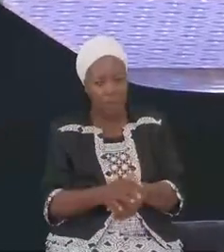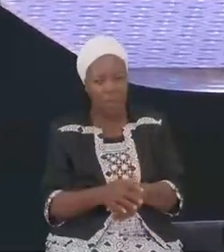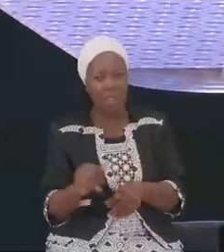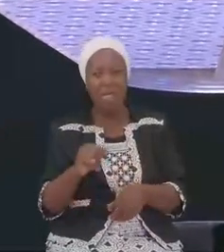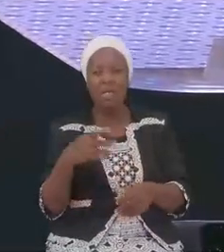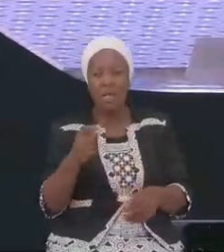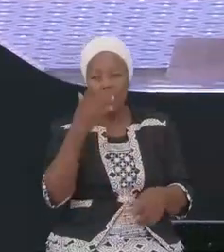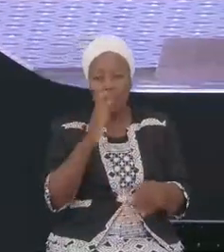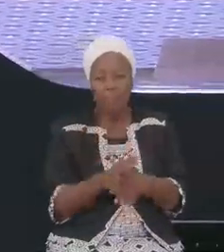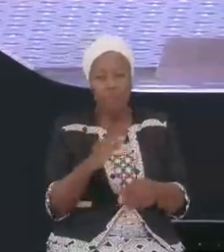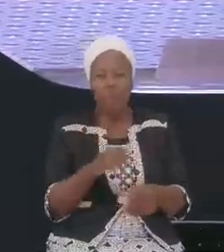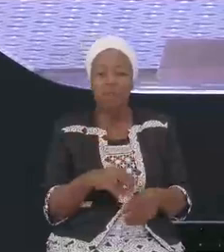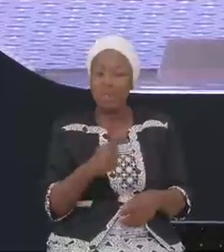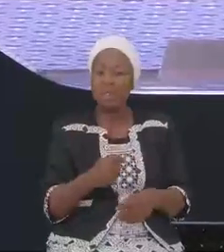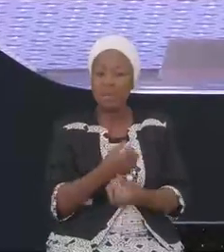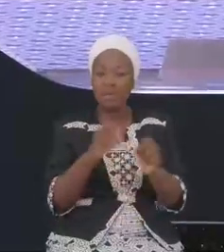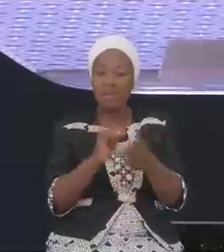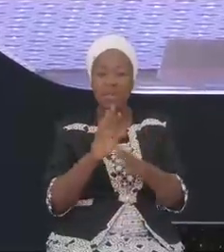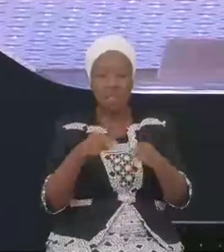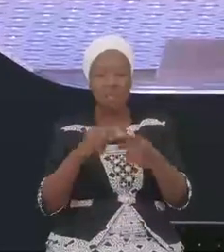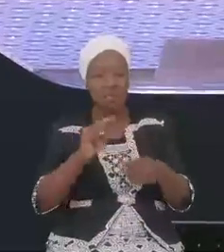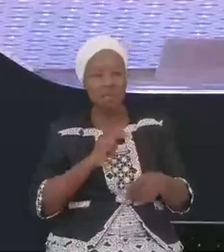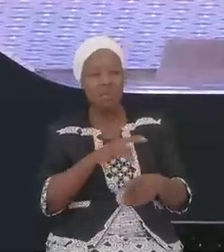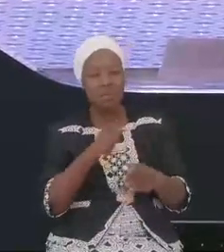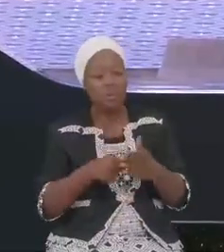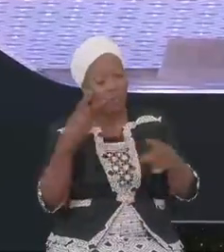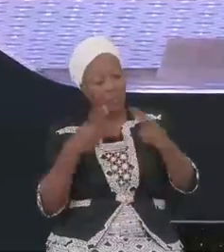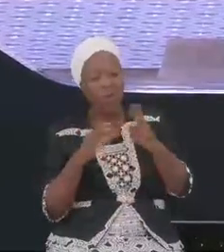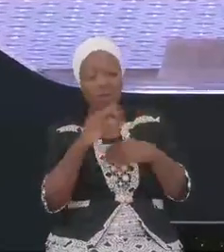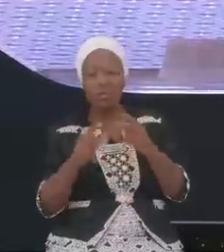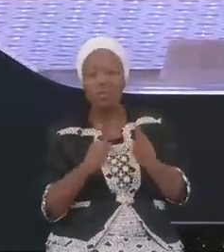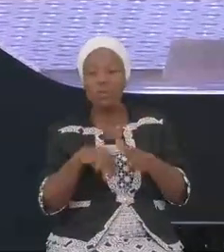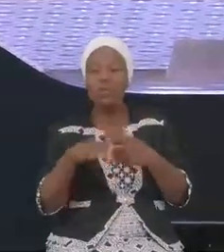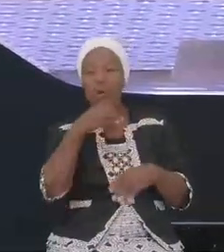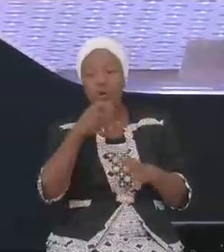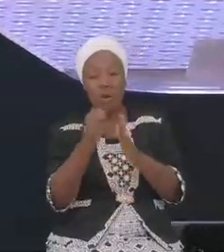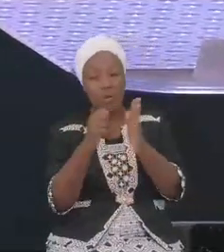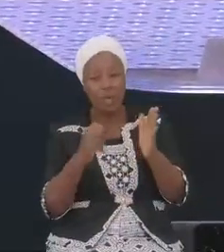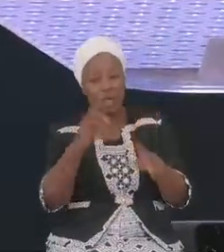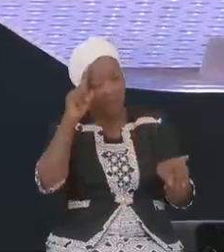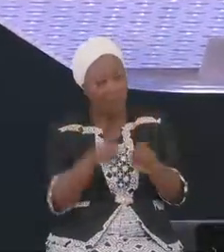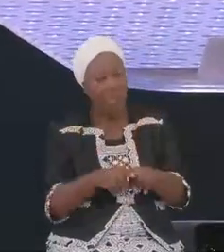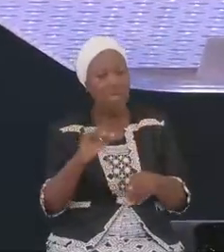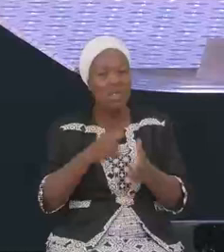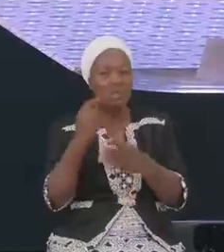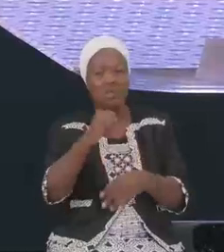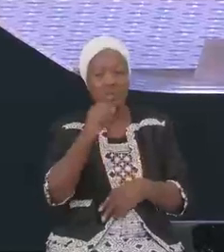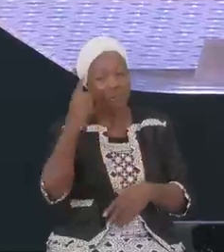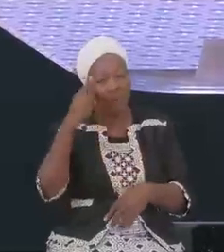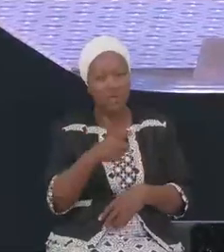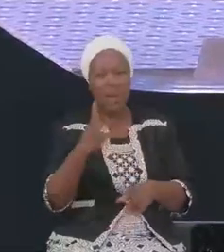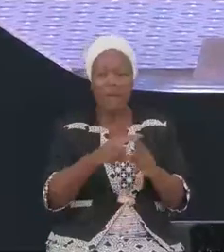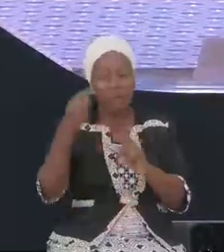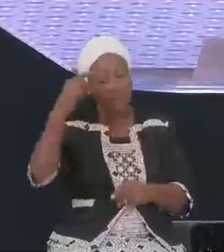le salut qui révélait, ces prophètes, ces gens de l'ancienne alliance, que ce n'était pas pour eux, mais